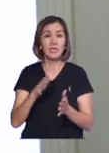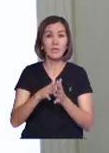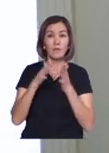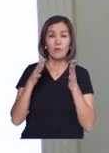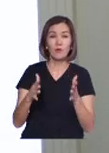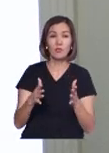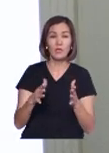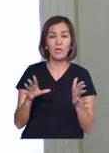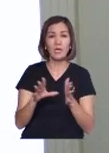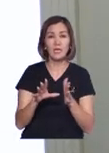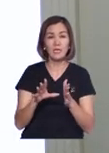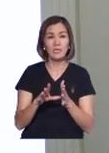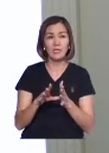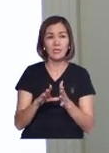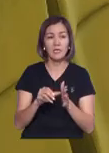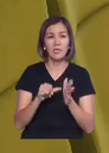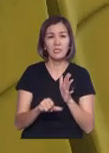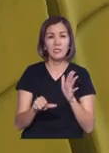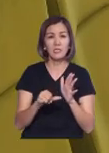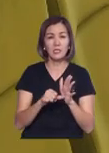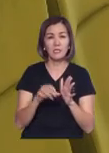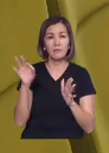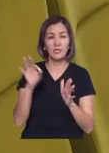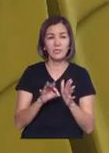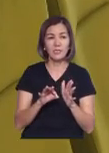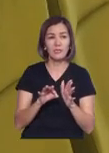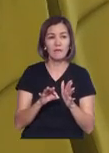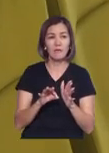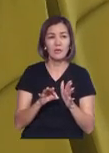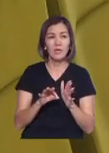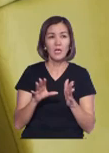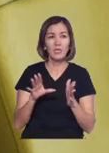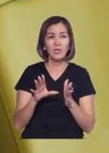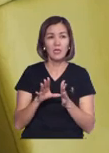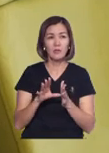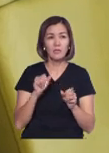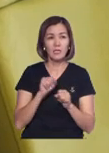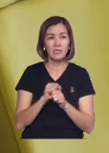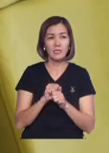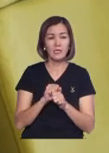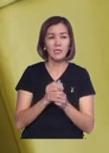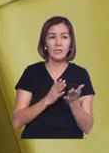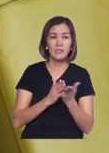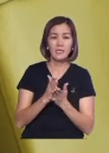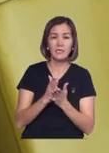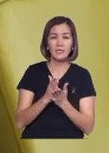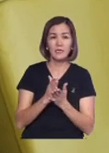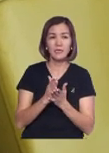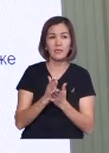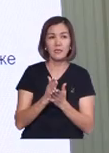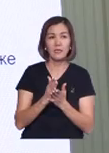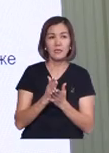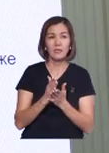выработки электроэнергии, а именно 66%, приходится на угольные станции. При том, что сектор возобновляемых источников